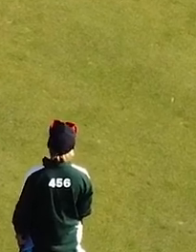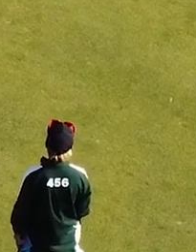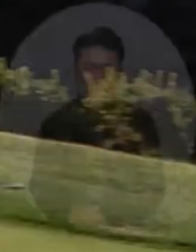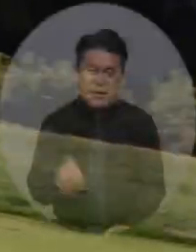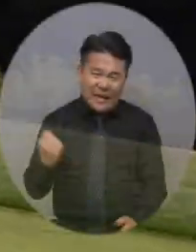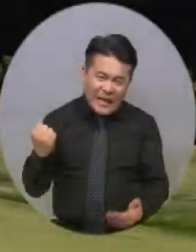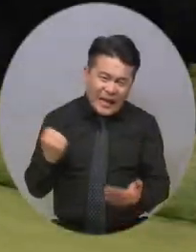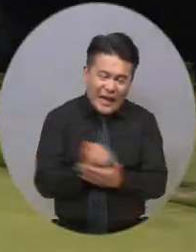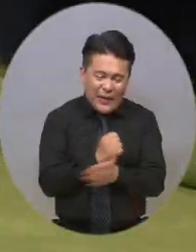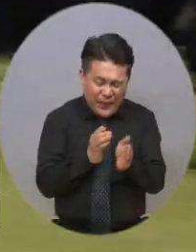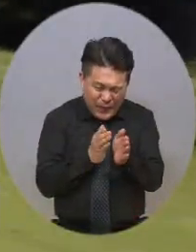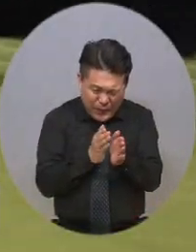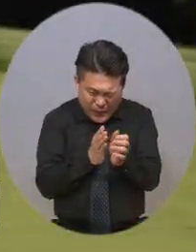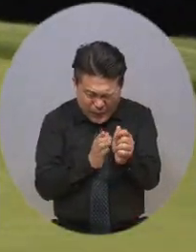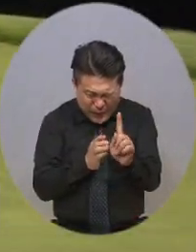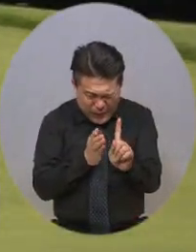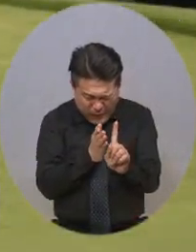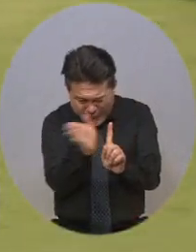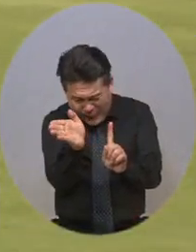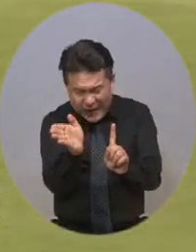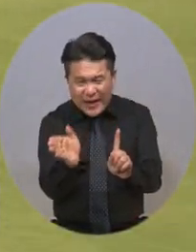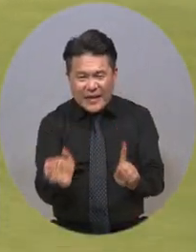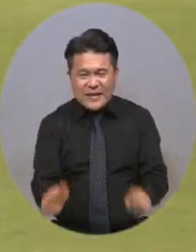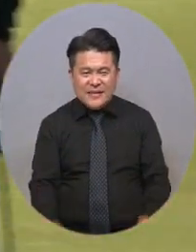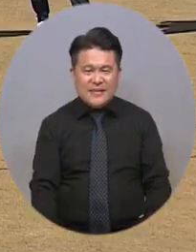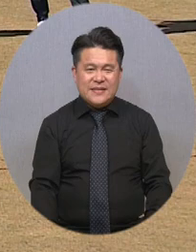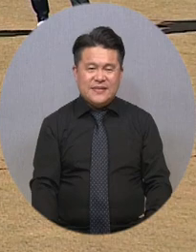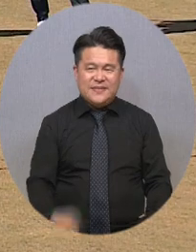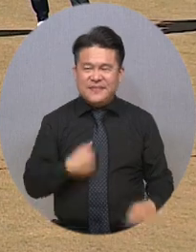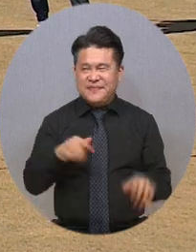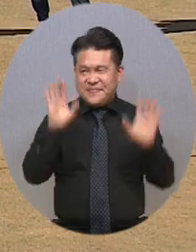와우. 저는 기브업 하겠습니다.